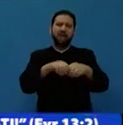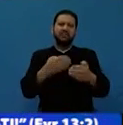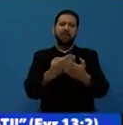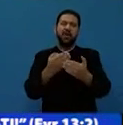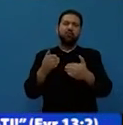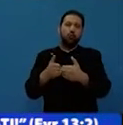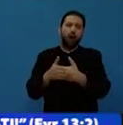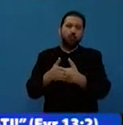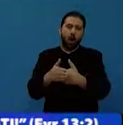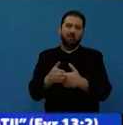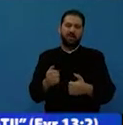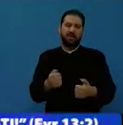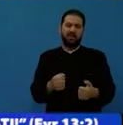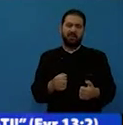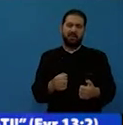ca